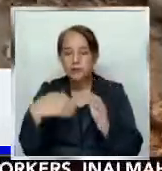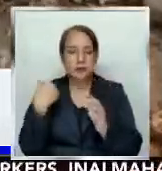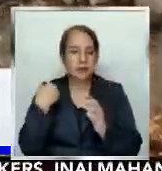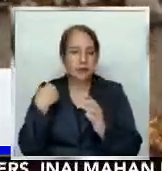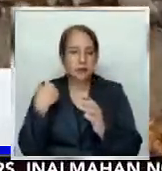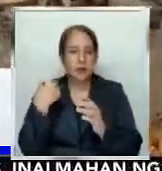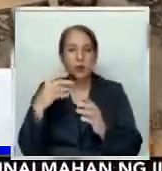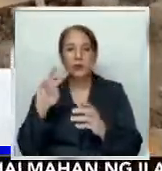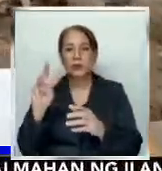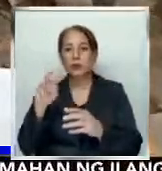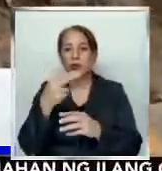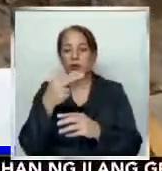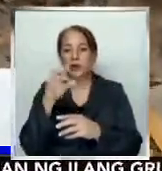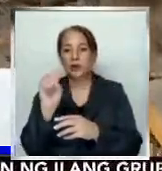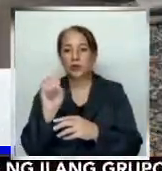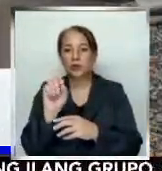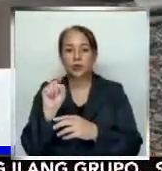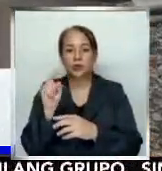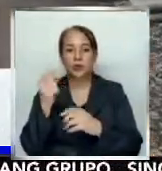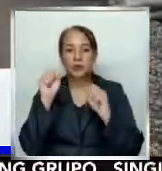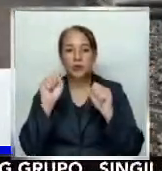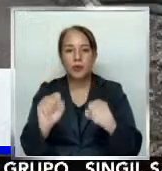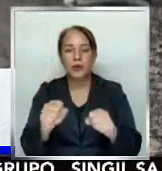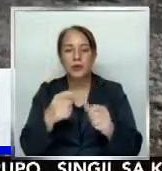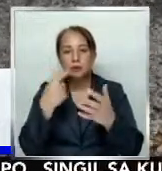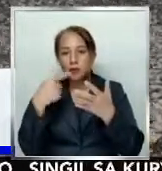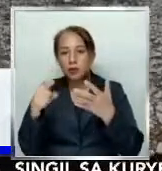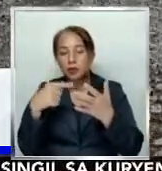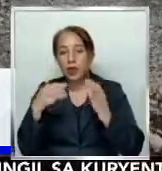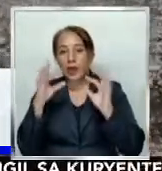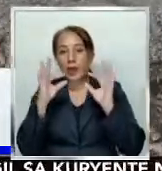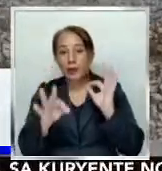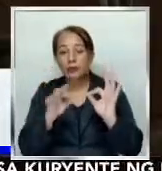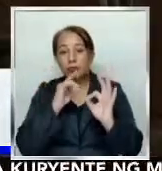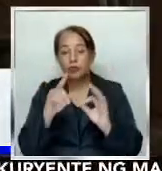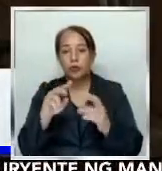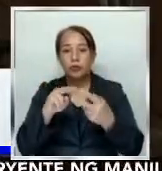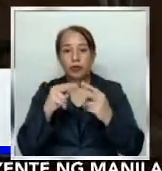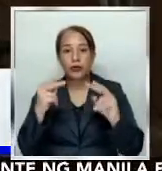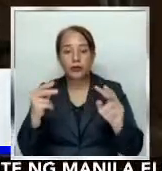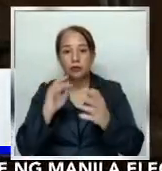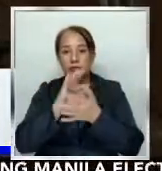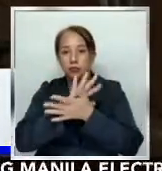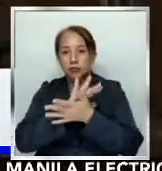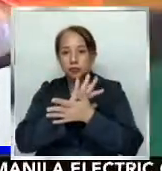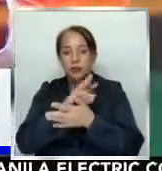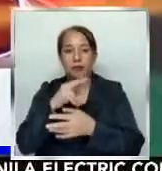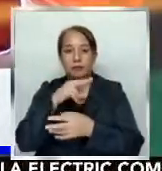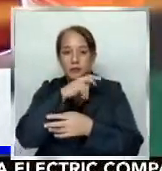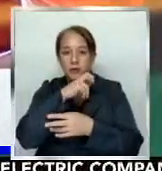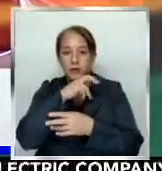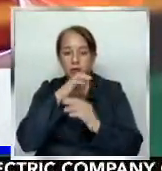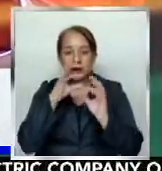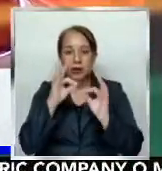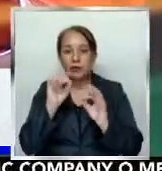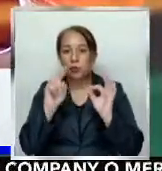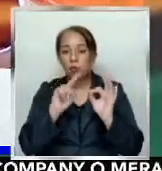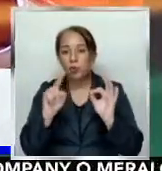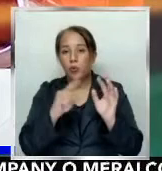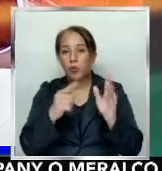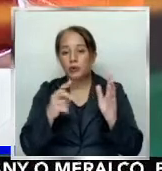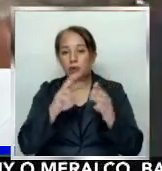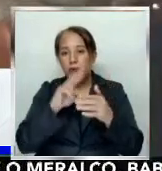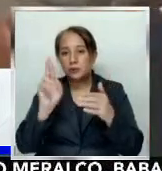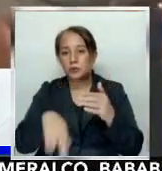Health Organization daw ang pwedeng mag-validate kung ang mga ito nga ay variants ng COVID-19 virus at kung ano ang implikasyon ng mga ito sa public